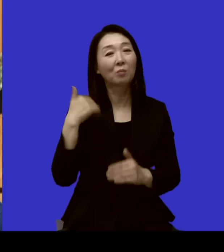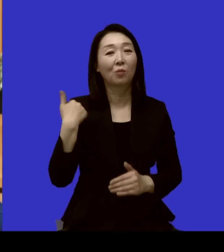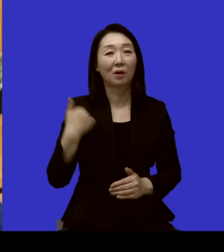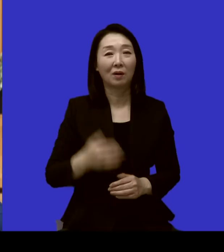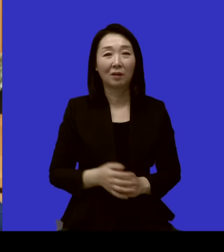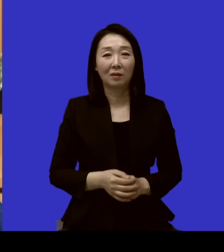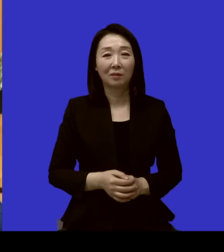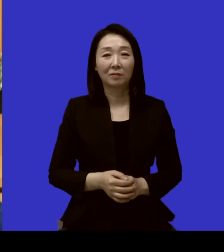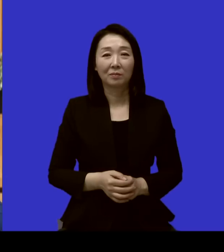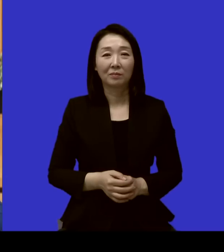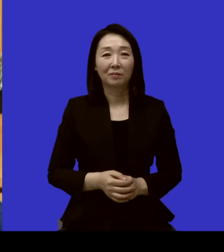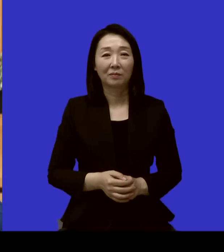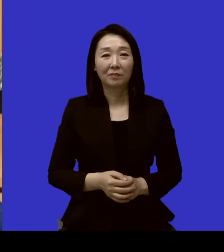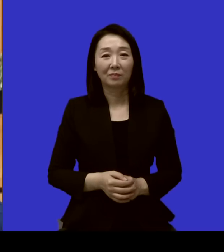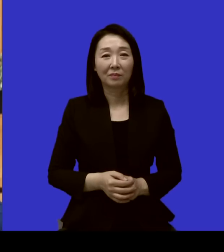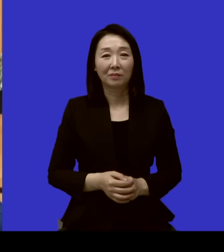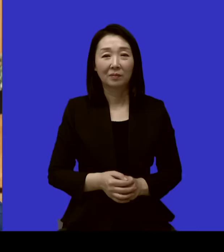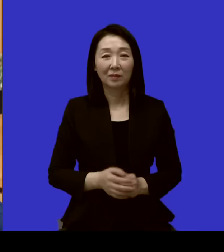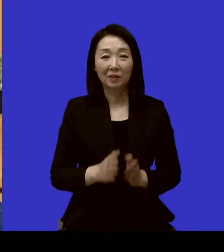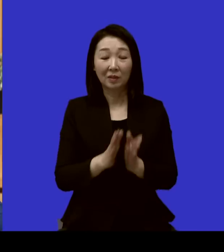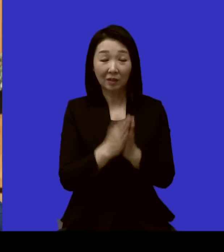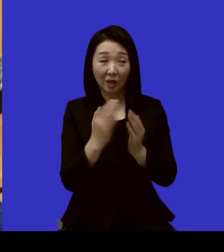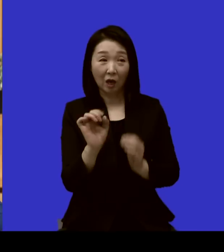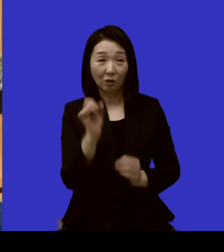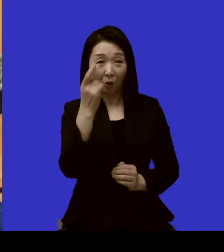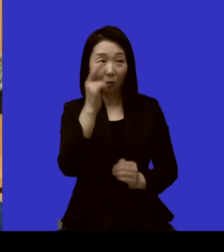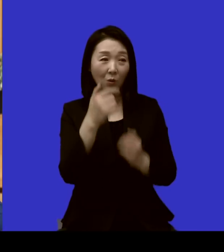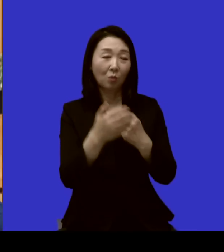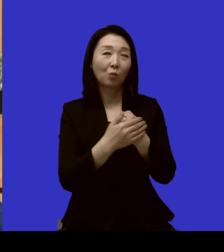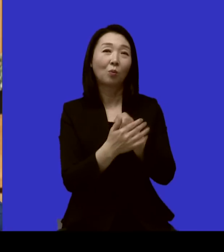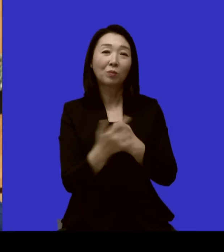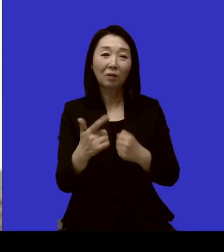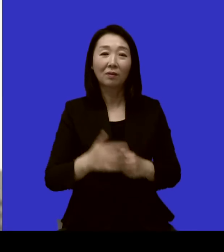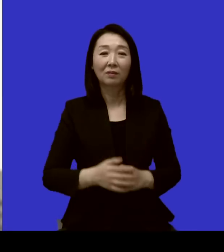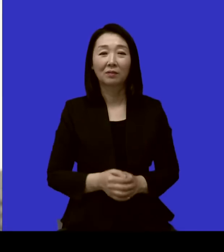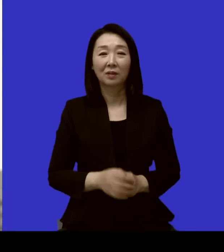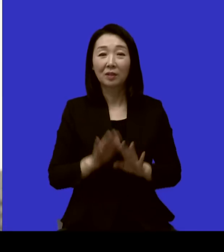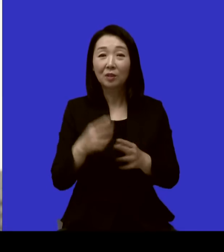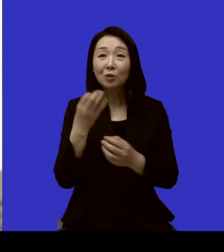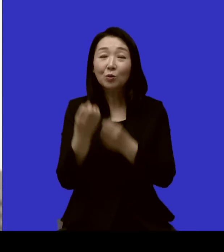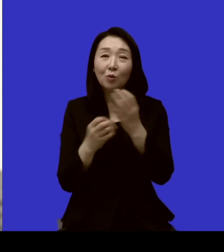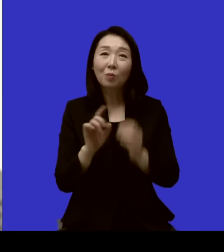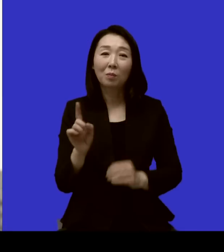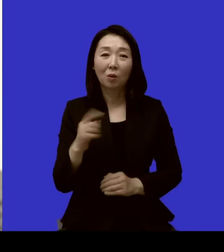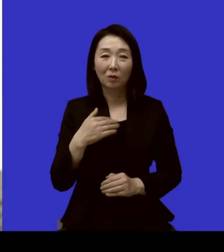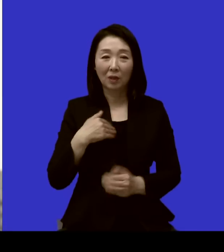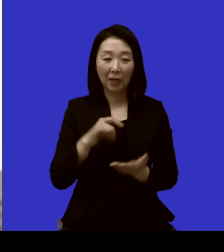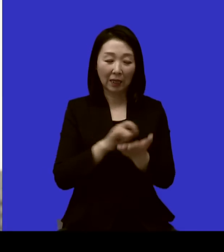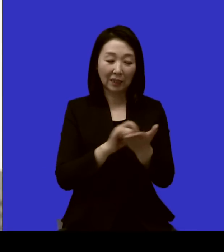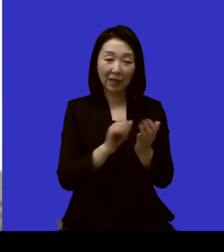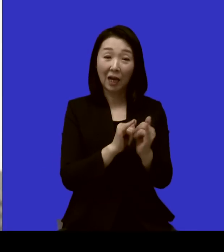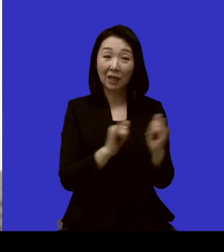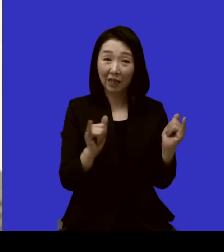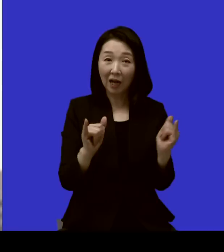몰랐었어요. 그럼 그 네. 책들 때문에 도움이 많이 됐겠네요. 예, 사실은 지금 고백하면 제가 지금 작가로서 예. 어떻게 일을 할 수 있게